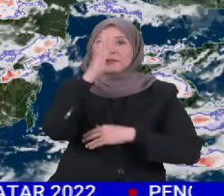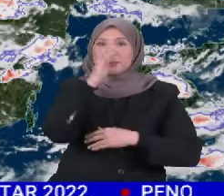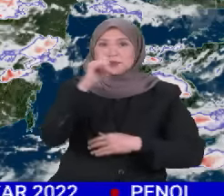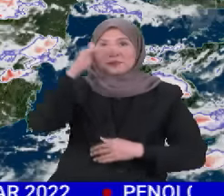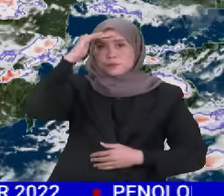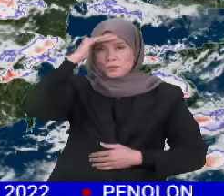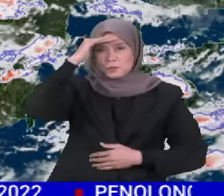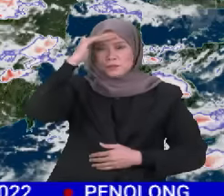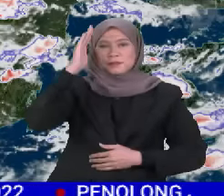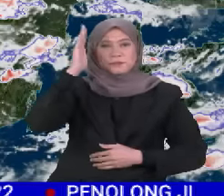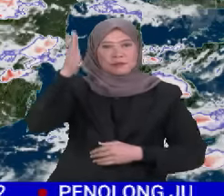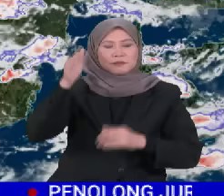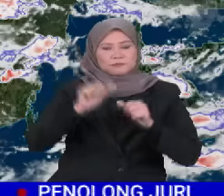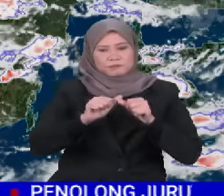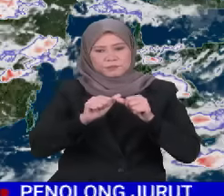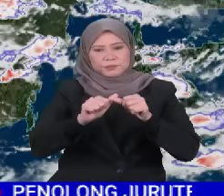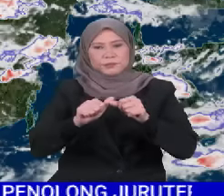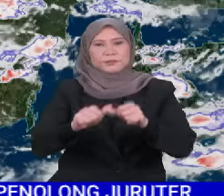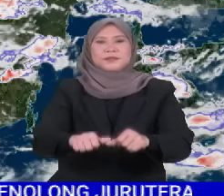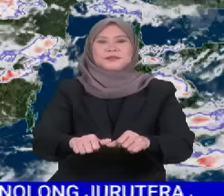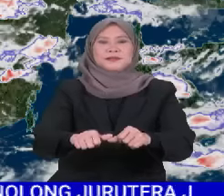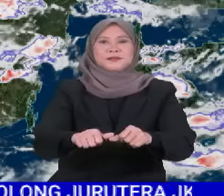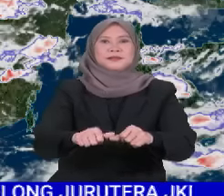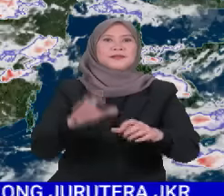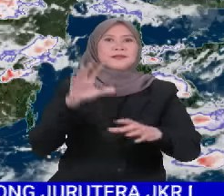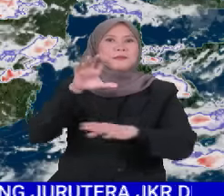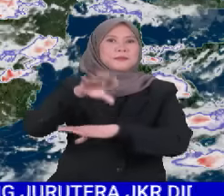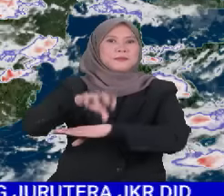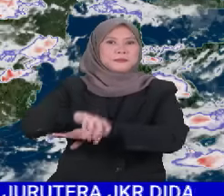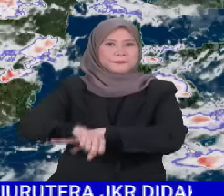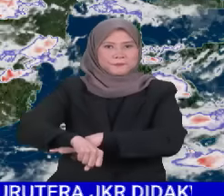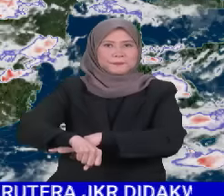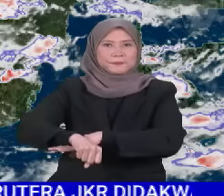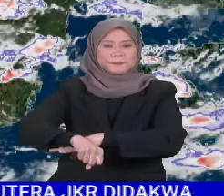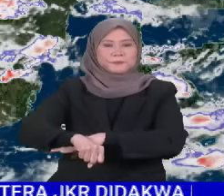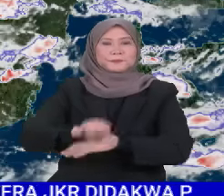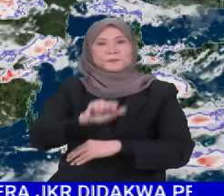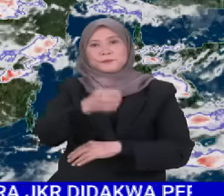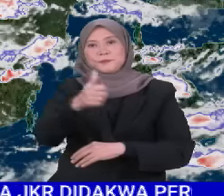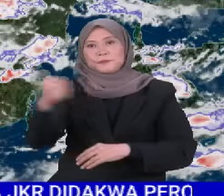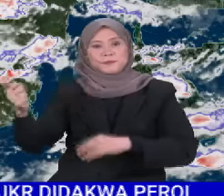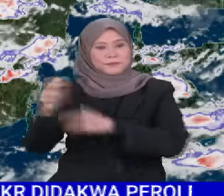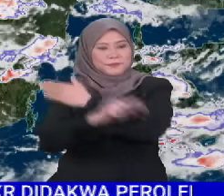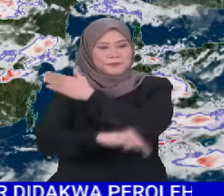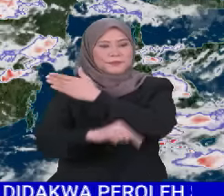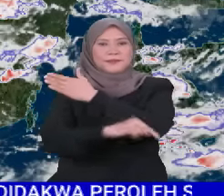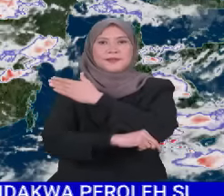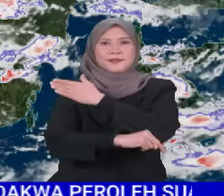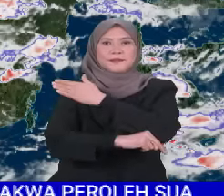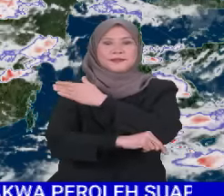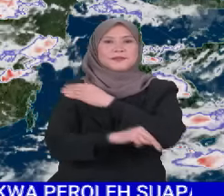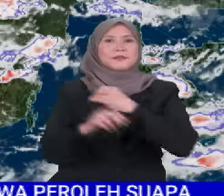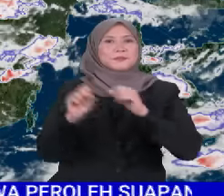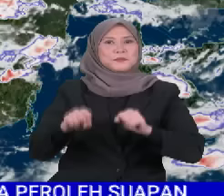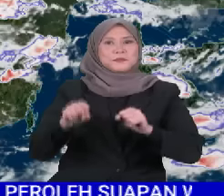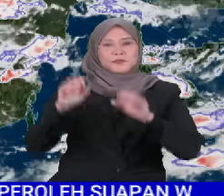Johor ini dijangkaukan boleh berlarutkan sehingga ke tengah malam nanti manakala di lain-lain negeri dijangkaukan